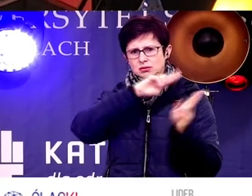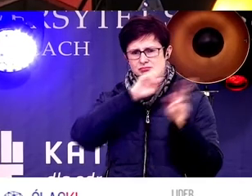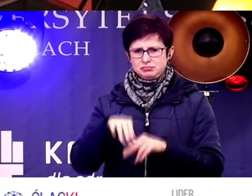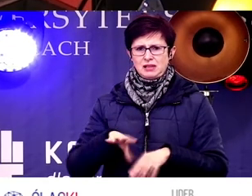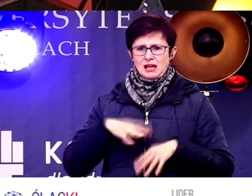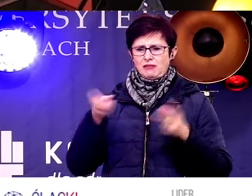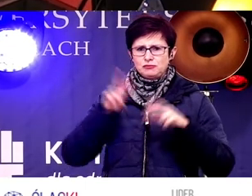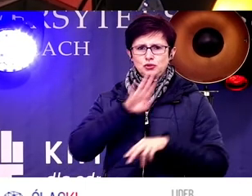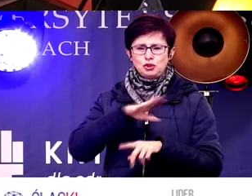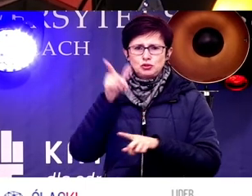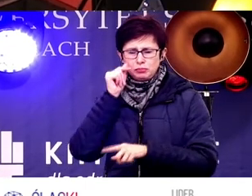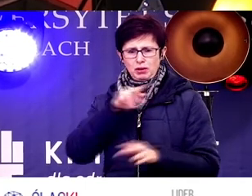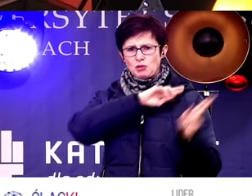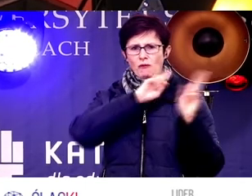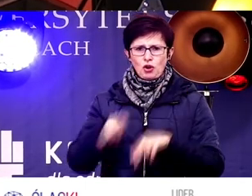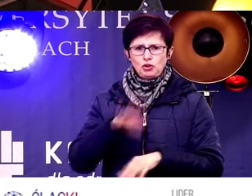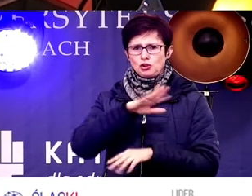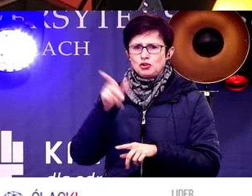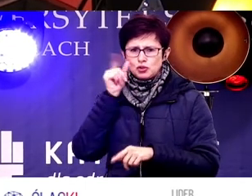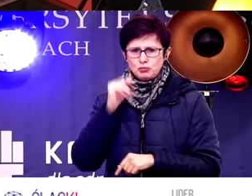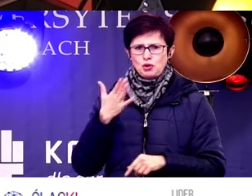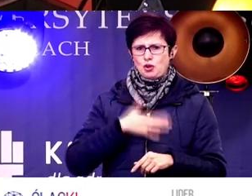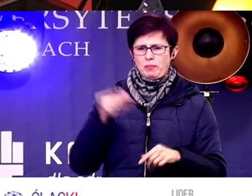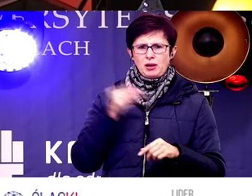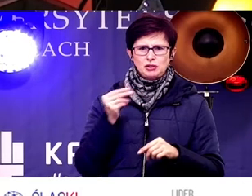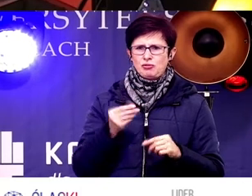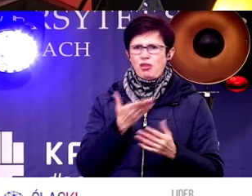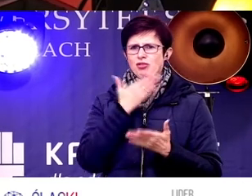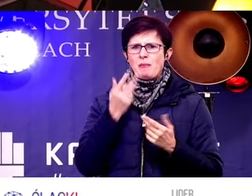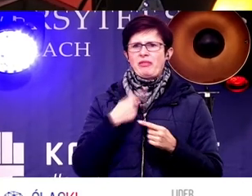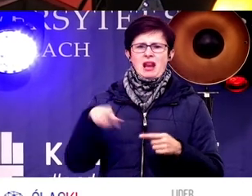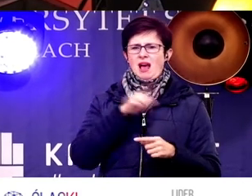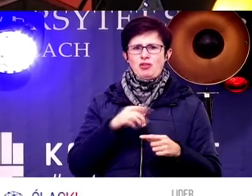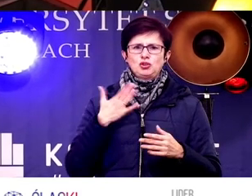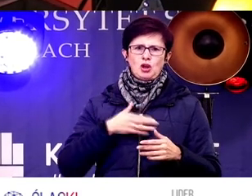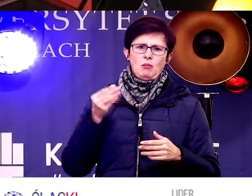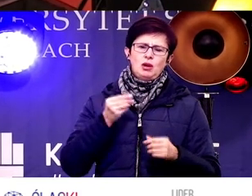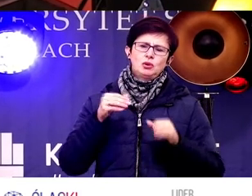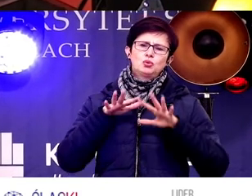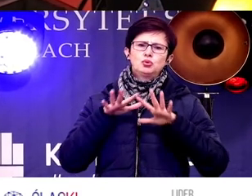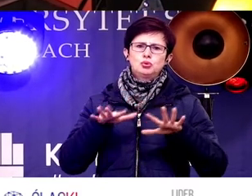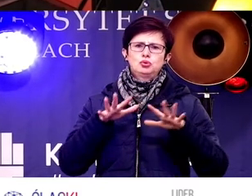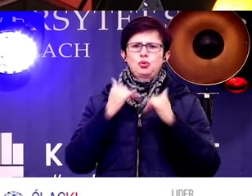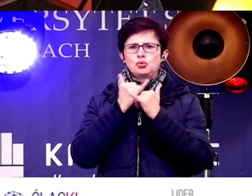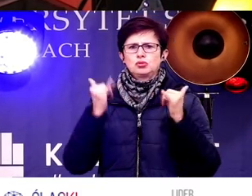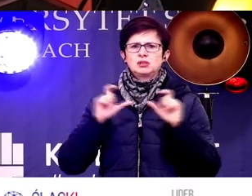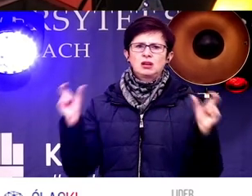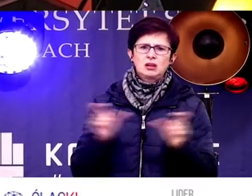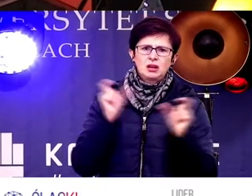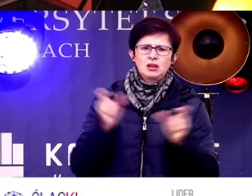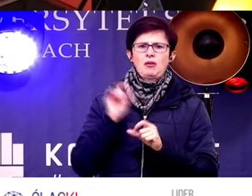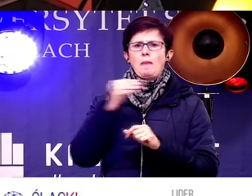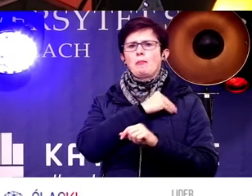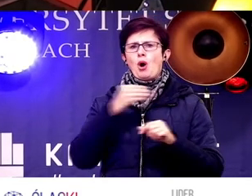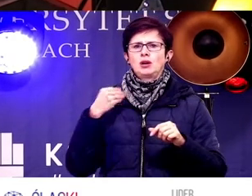śpią, nie widzimy swoich dzieci, soboty, niedziele to nie są weekendy dla nas, soboty, w niedzielę jest mnóstwo mnóstwo różnych uroczystości